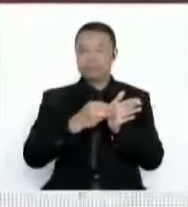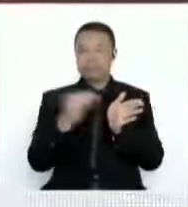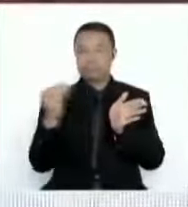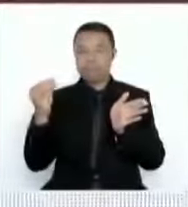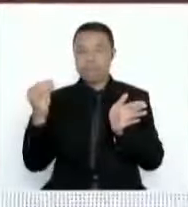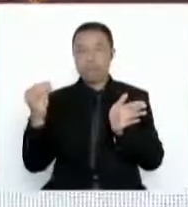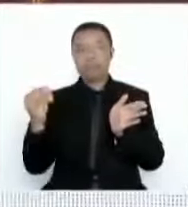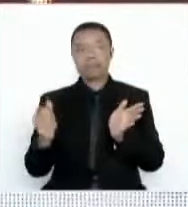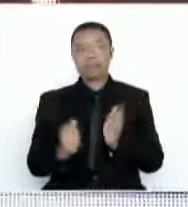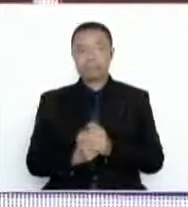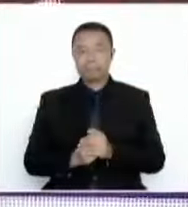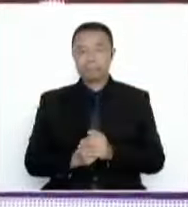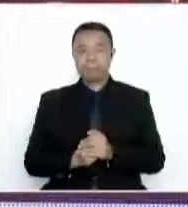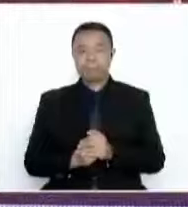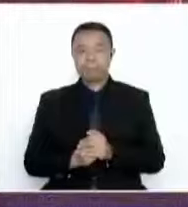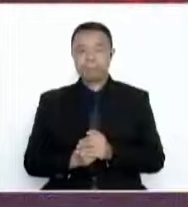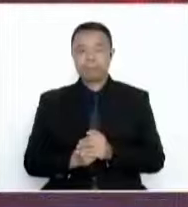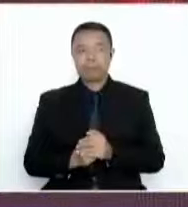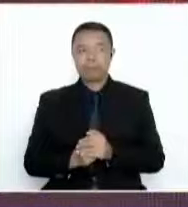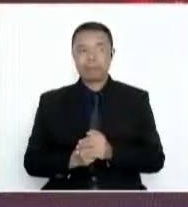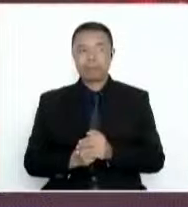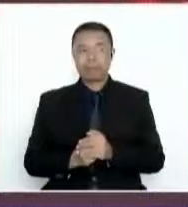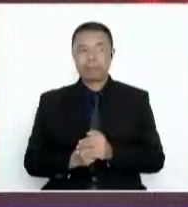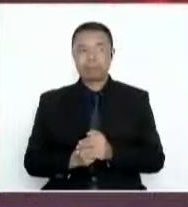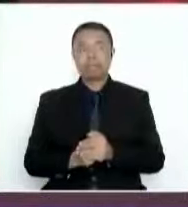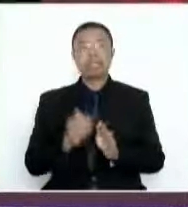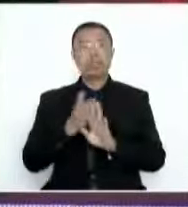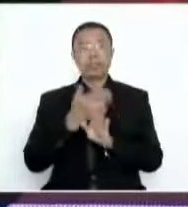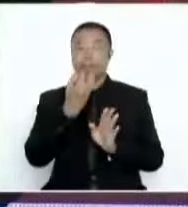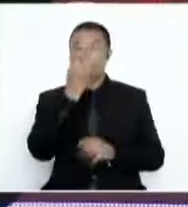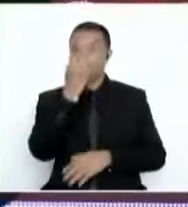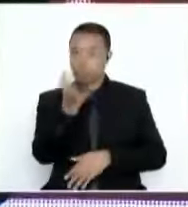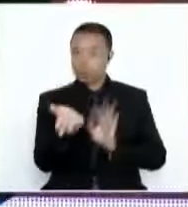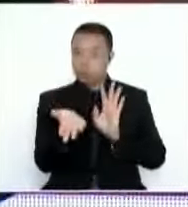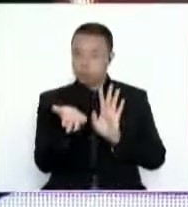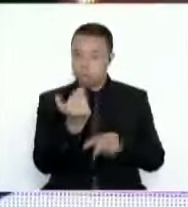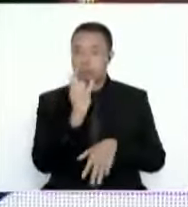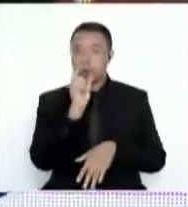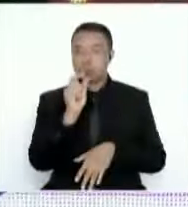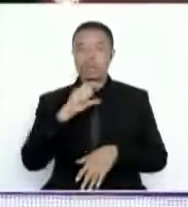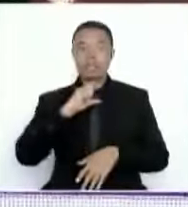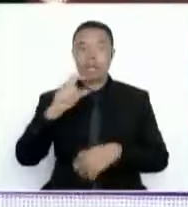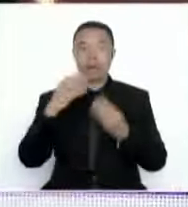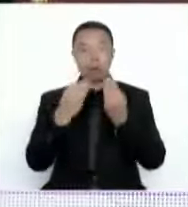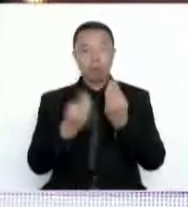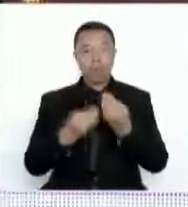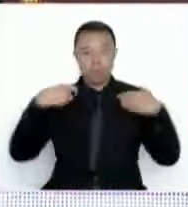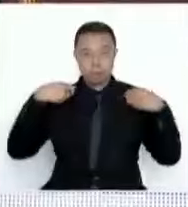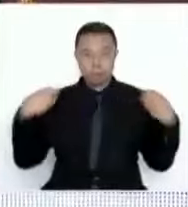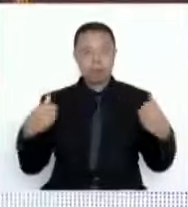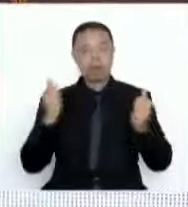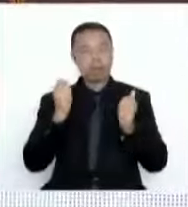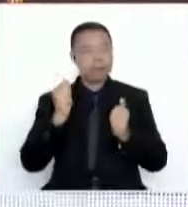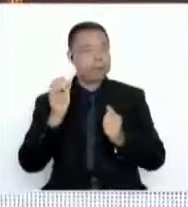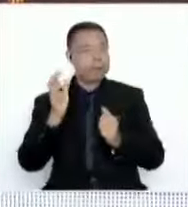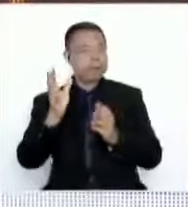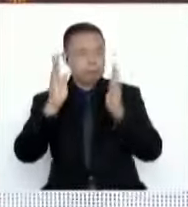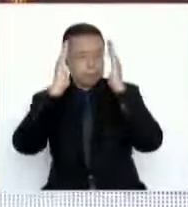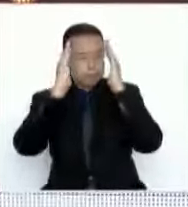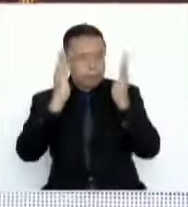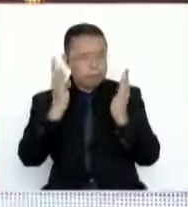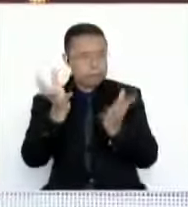baik kita lihat bersama Sebelumnya kami Ingatkan Kembali kepada para calon wakil gubernur untuk mendengarkan dengan